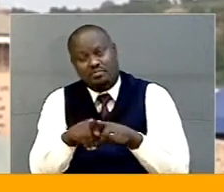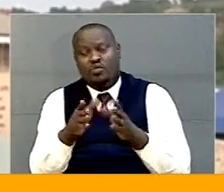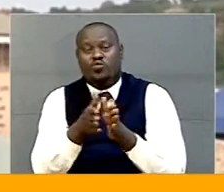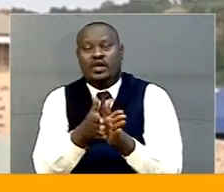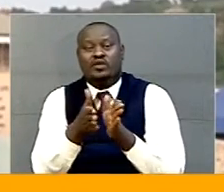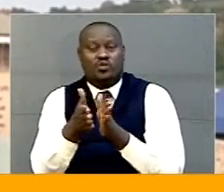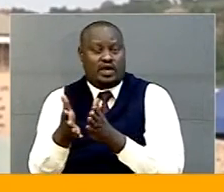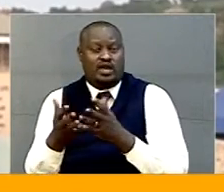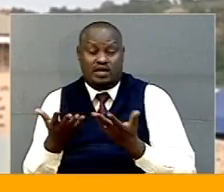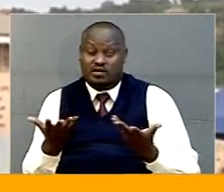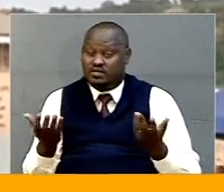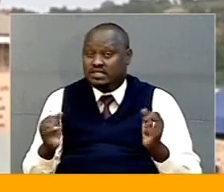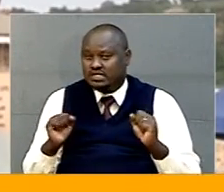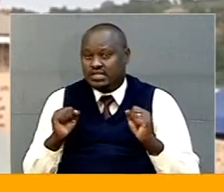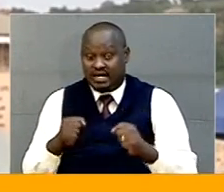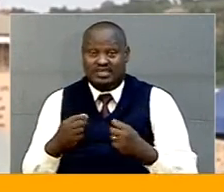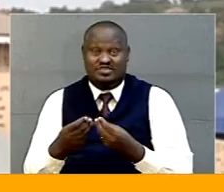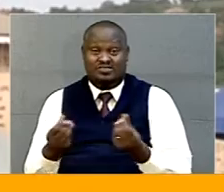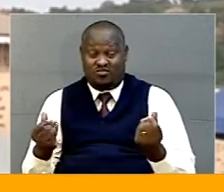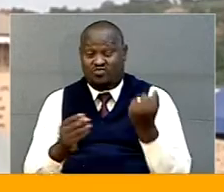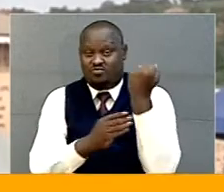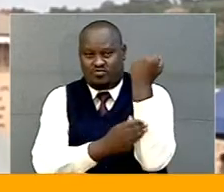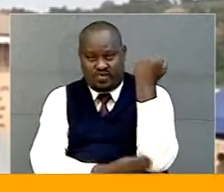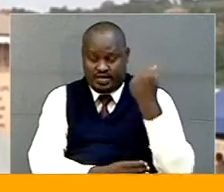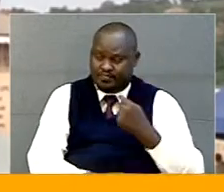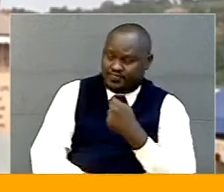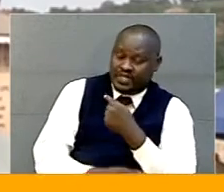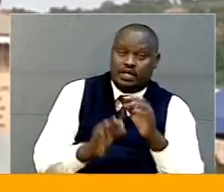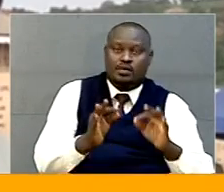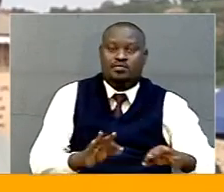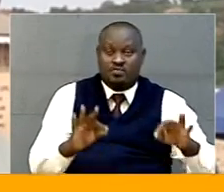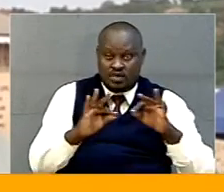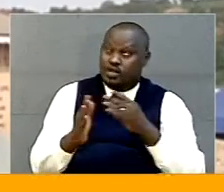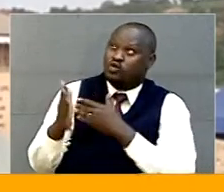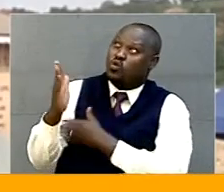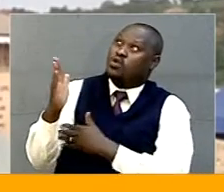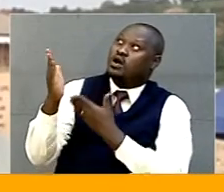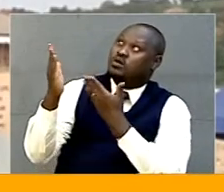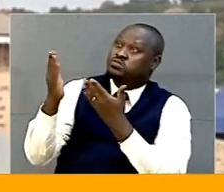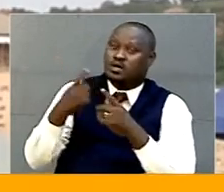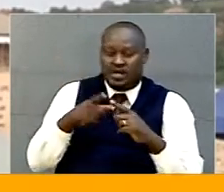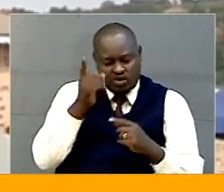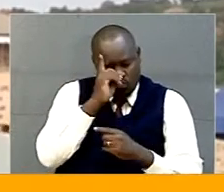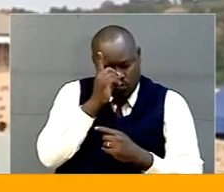kusaba oba mukola n'ekirungi kiriwo ekiti nti ebintu byonna mukama abiraba naye nga tonna bagenda okukola